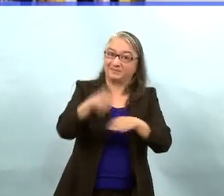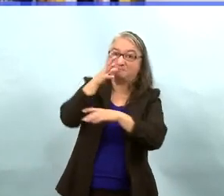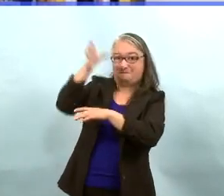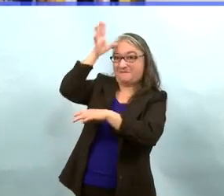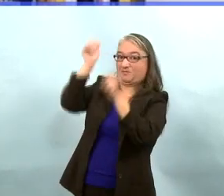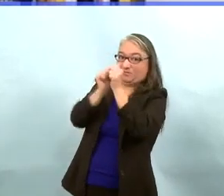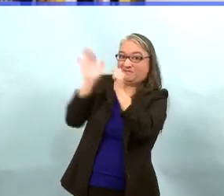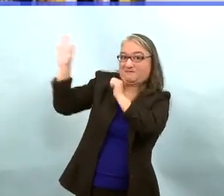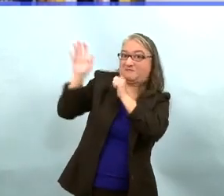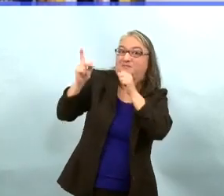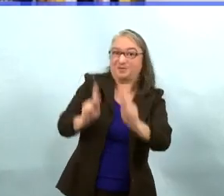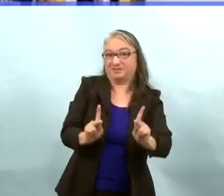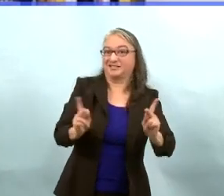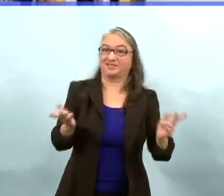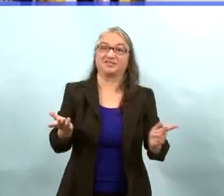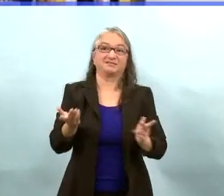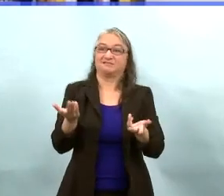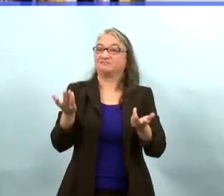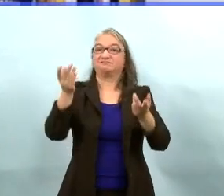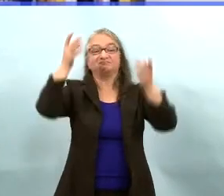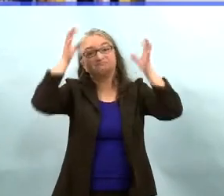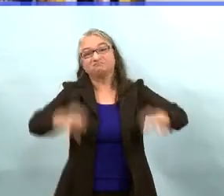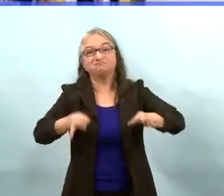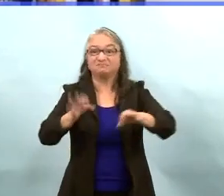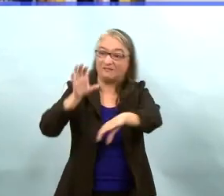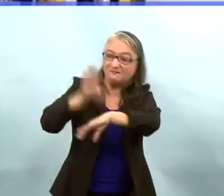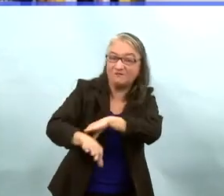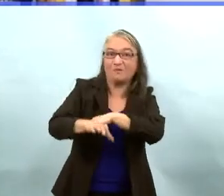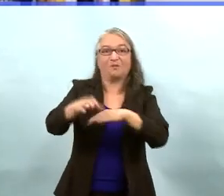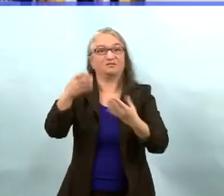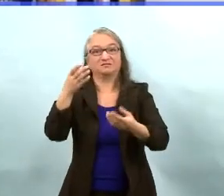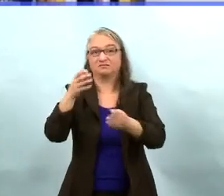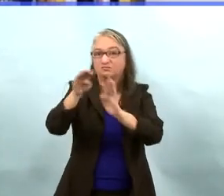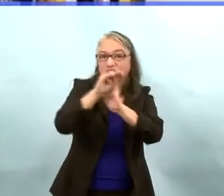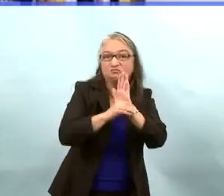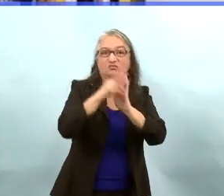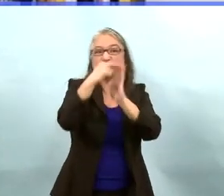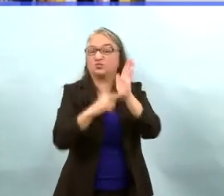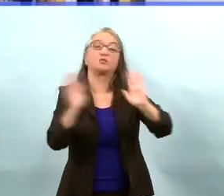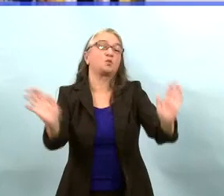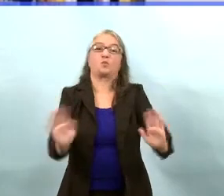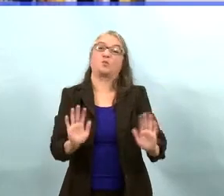prudent. On ne veut pas utiliser d'ordre de santé publique pour obliger la vaccination dans ce groupe d'âge.